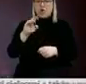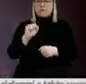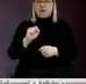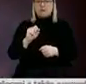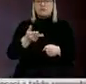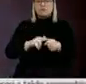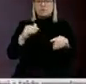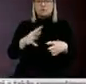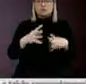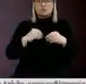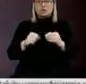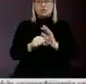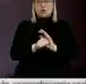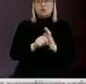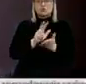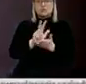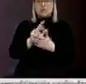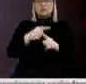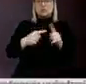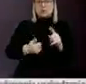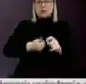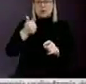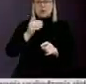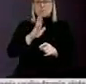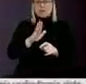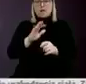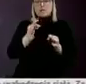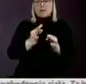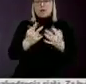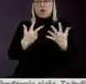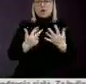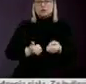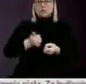naprawdę do 13,5 kilograma. Ma niecałe 8 kilogramów.